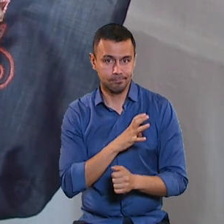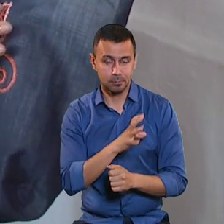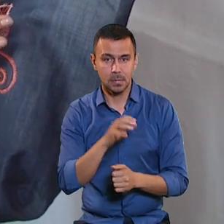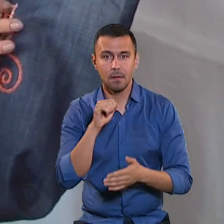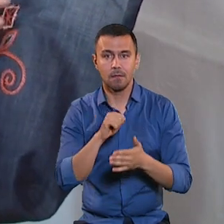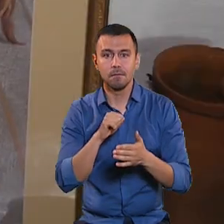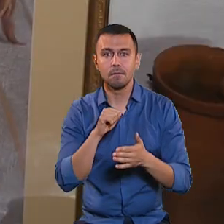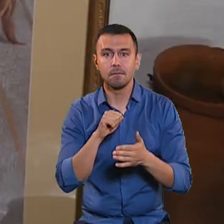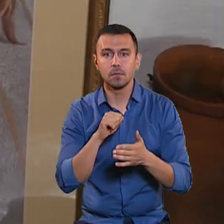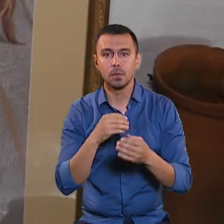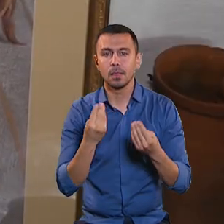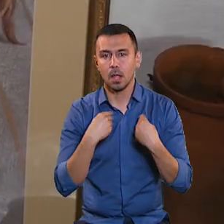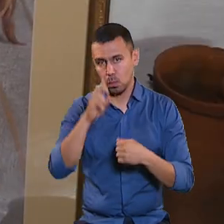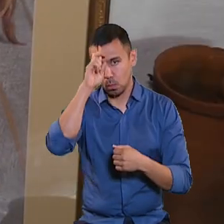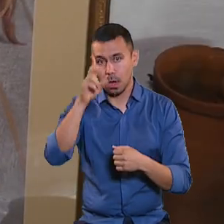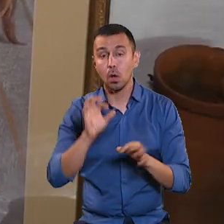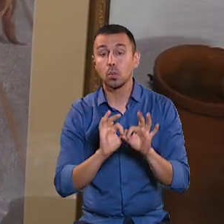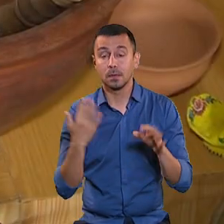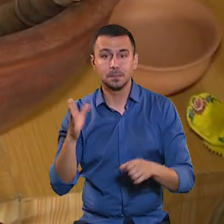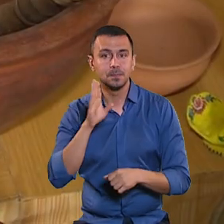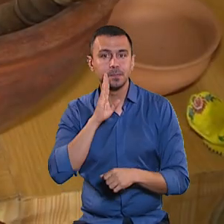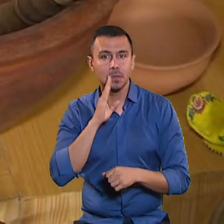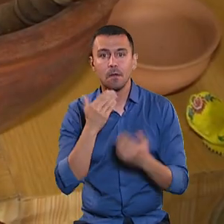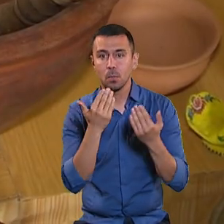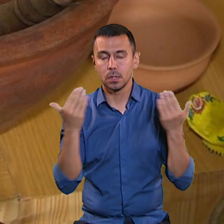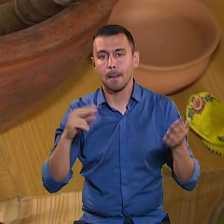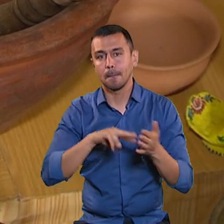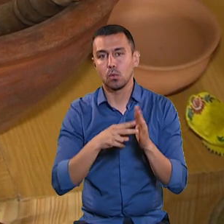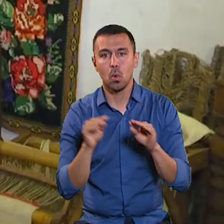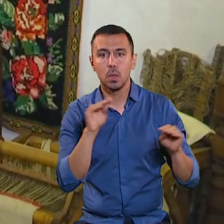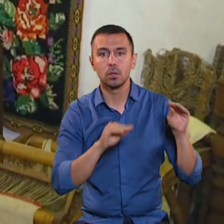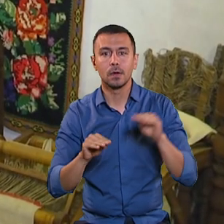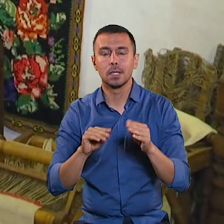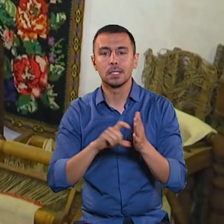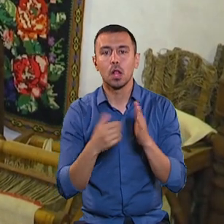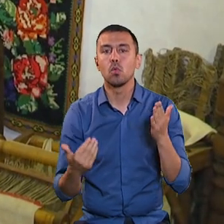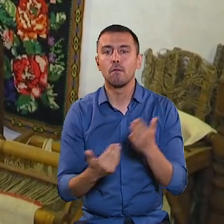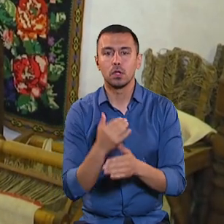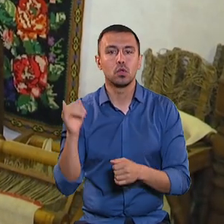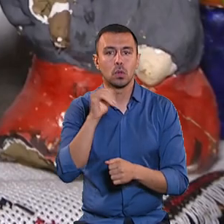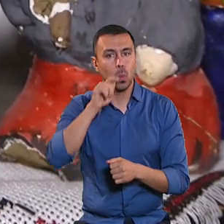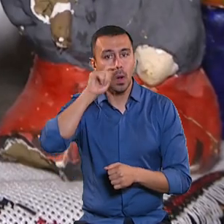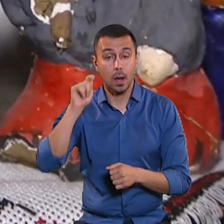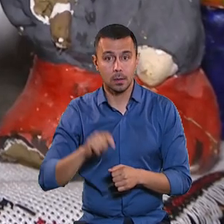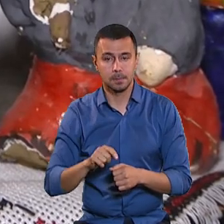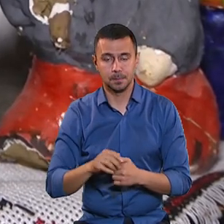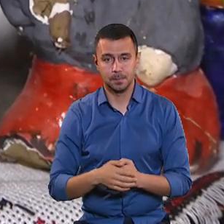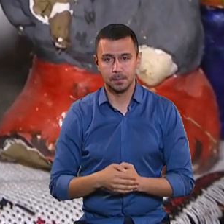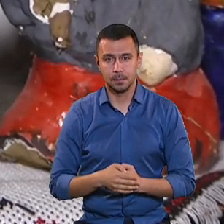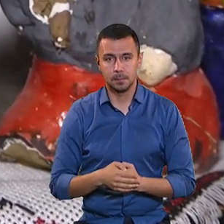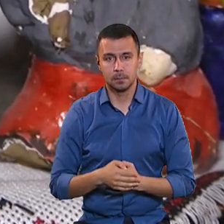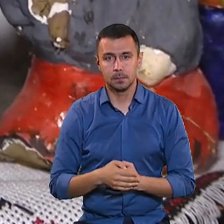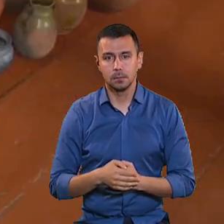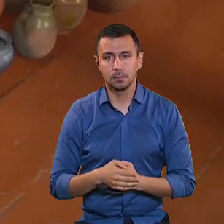відй Даш Бога як розповіла Галина Бернадська у музеї планують штувати зал новітньої історії України Вікторія Мельник